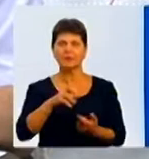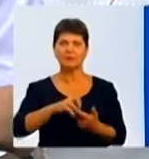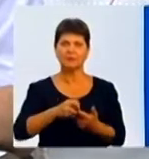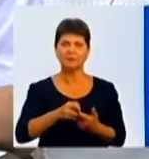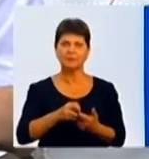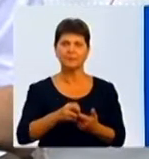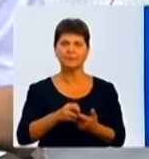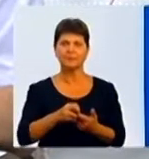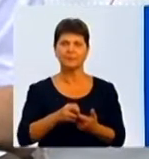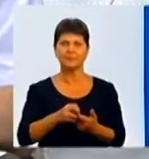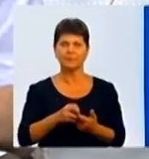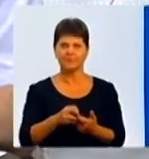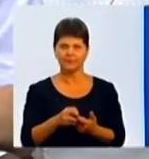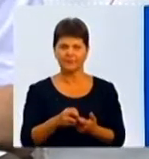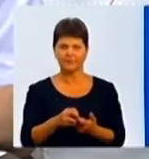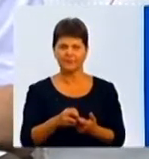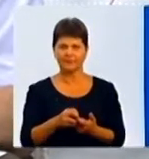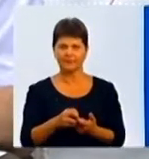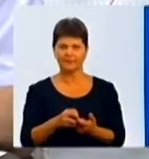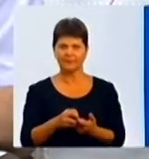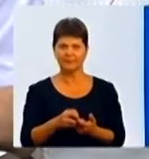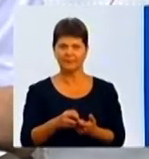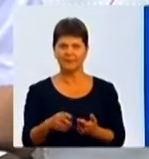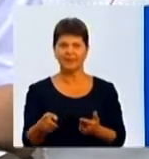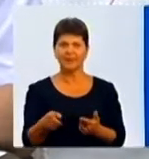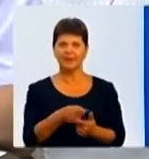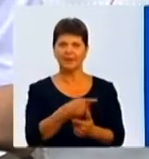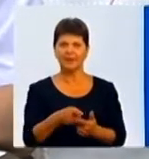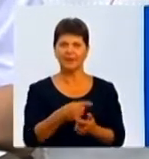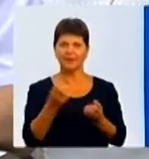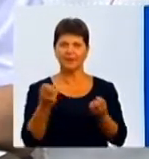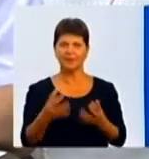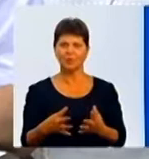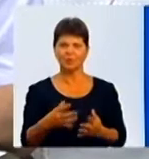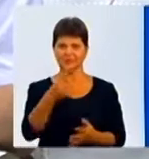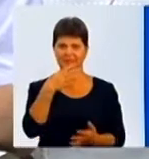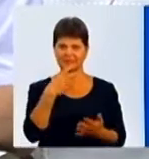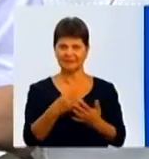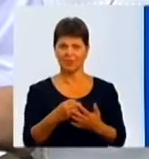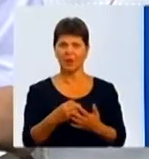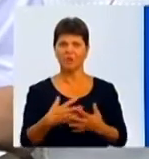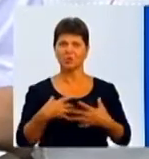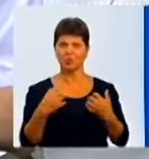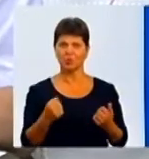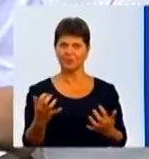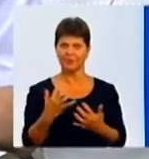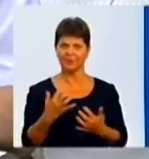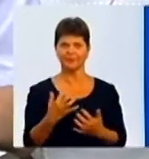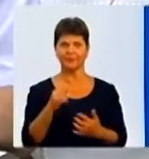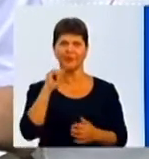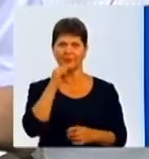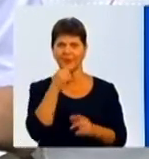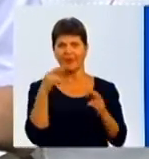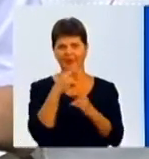дикорослі, ми говоримо про дикорослі гриби, чи просто зберегти своє здоров'я і заощадити на тому, на тих ліках, на